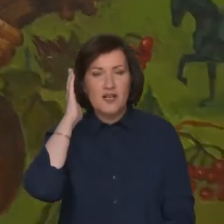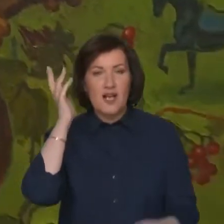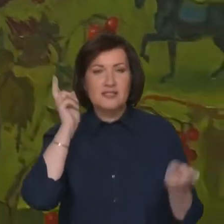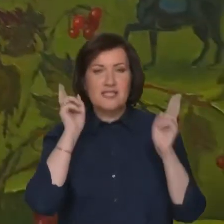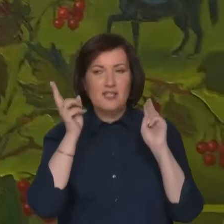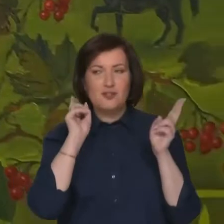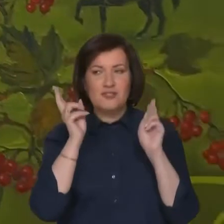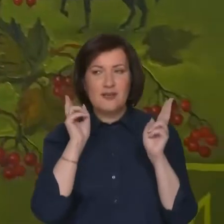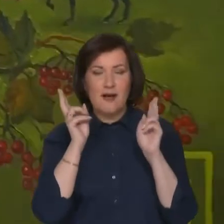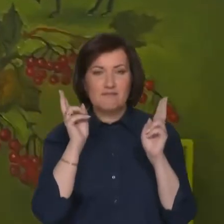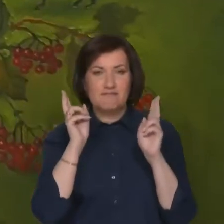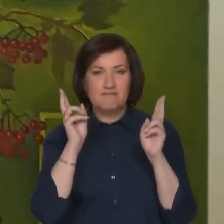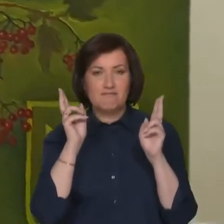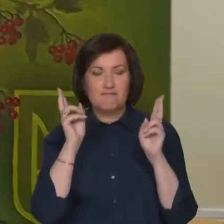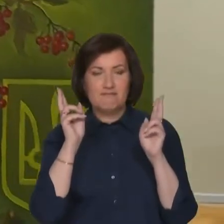зачіска